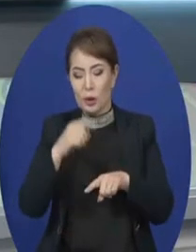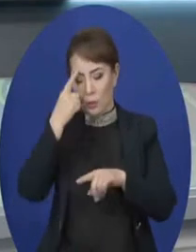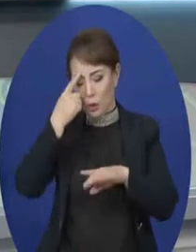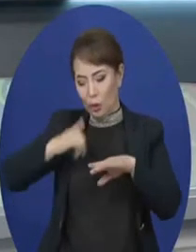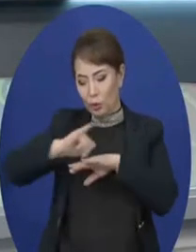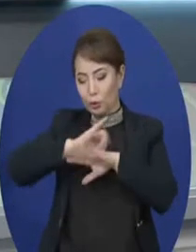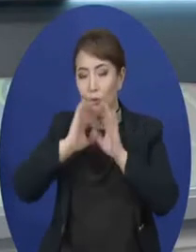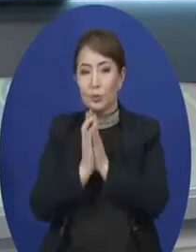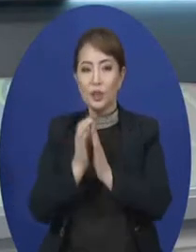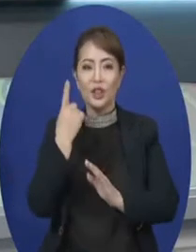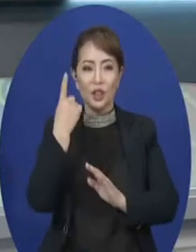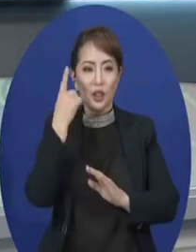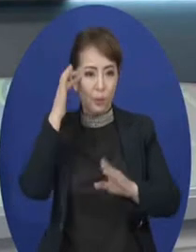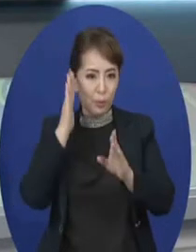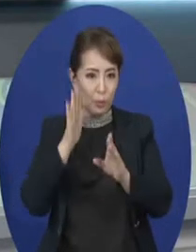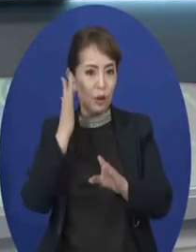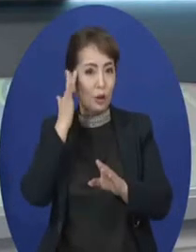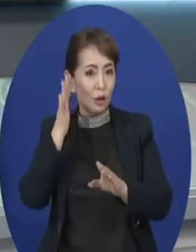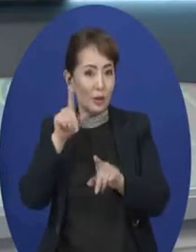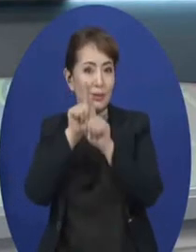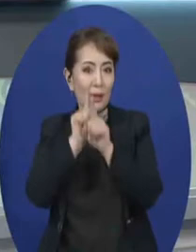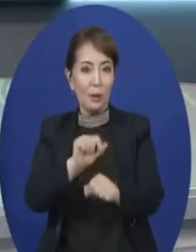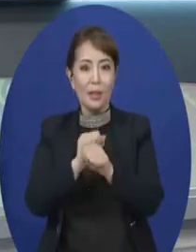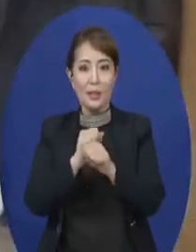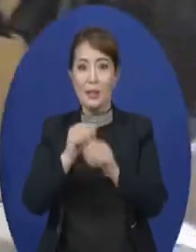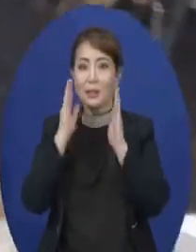бодлогоор ажиллана гэдгийг ерөнхий сайд сануулсан юм.